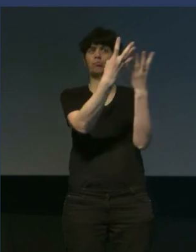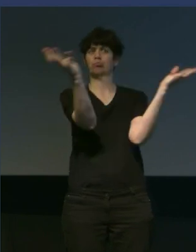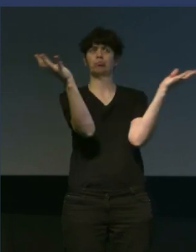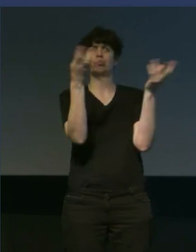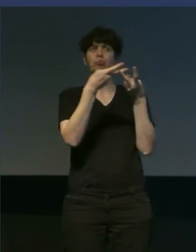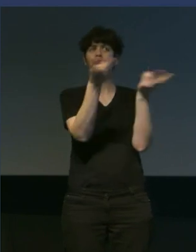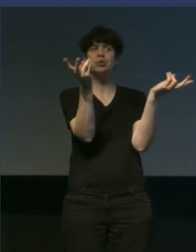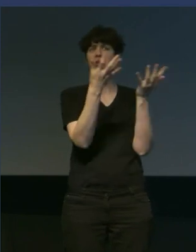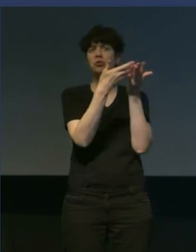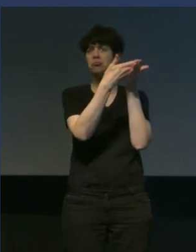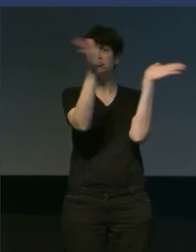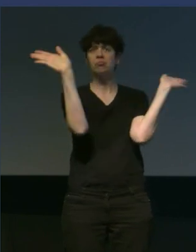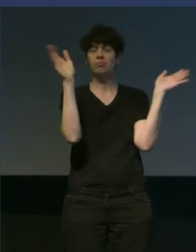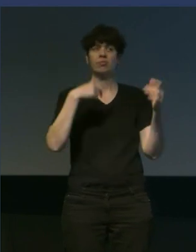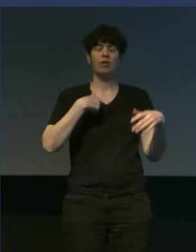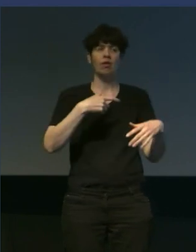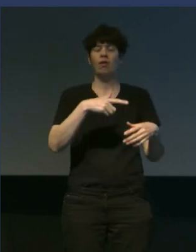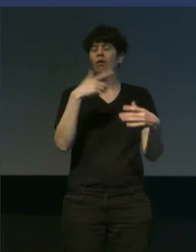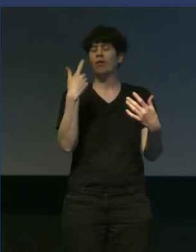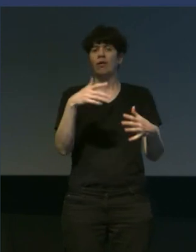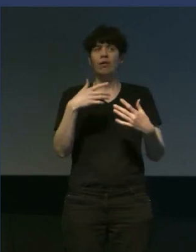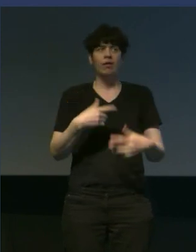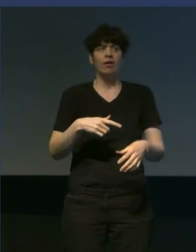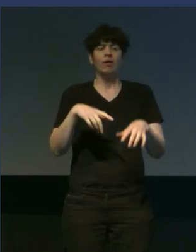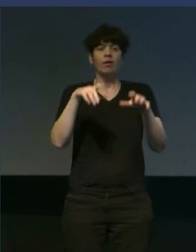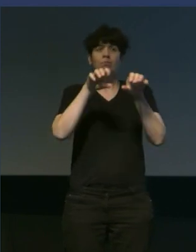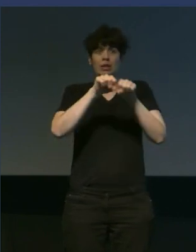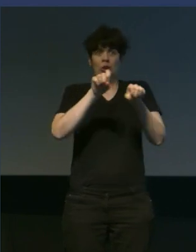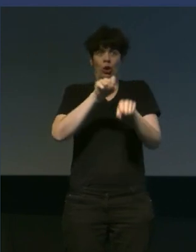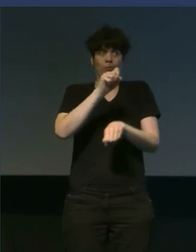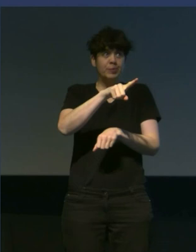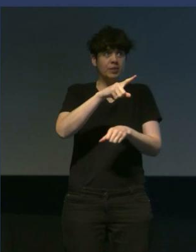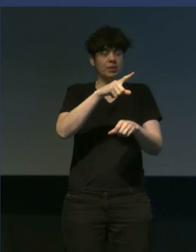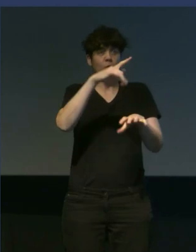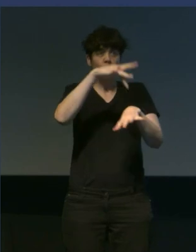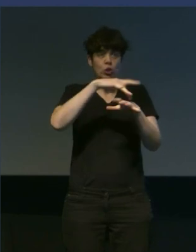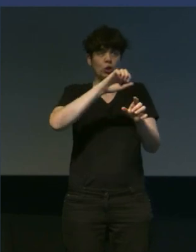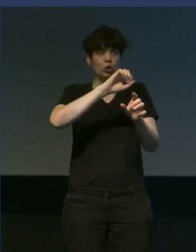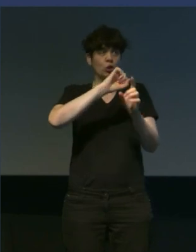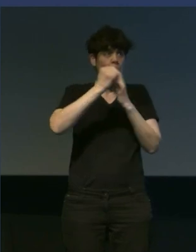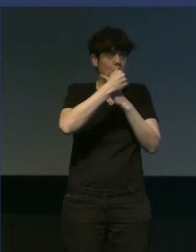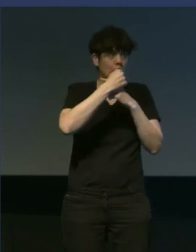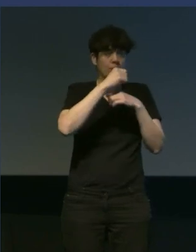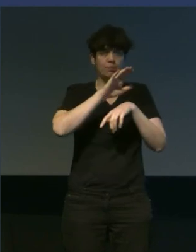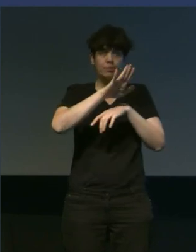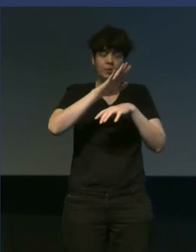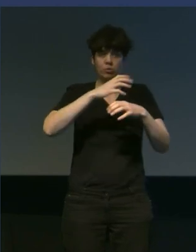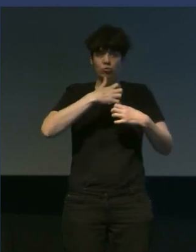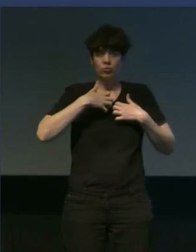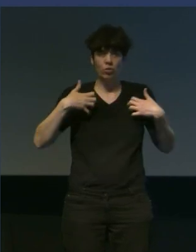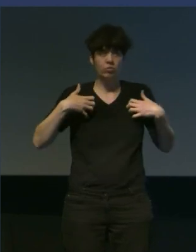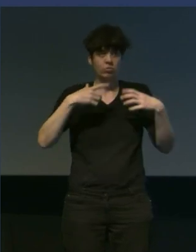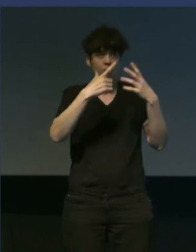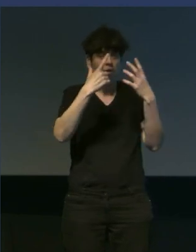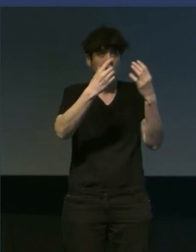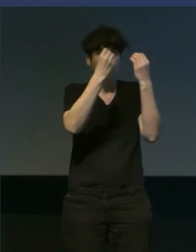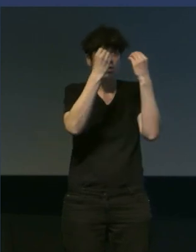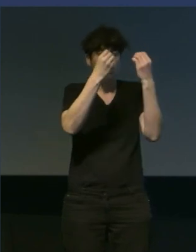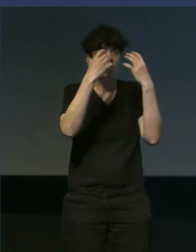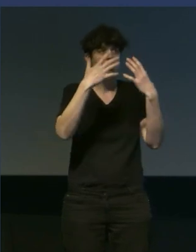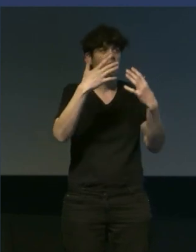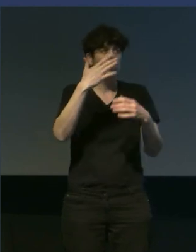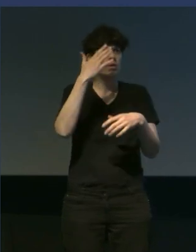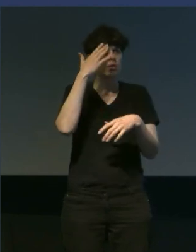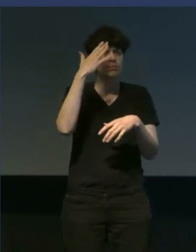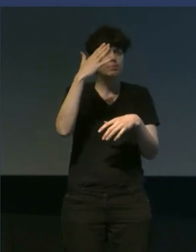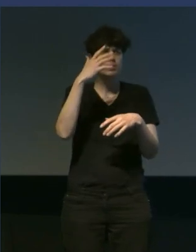une révélation parce que dans ce master-là, on a eu des cours de sociologie des sciences qui m'ont bien fait prendre conscience que si on parle peu